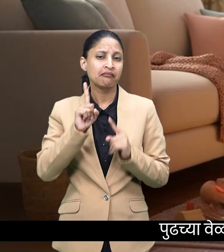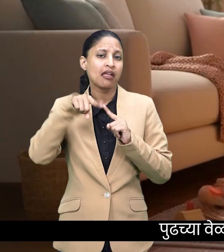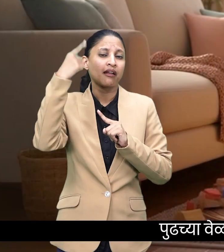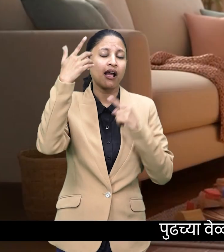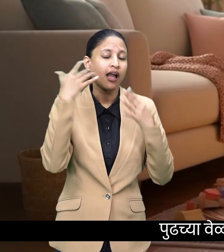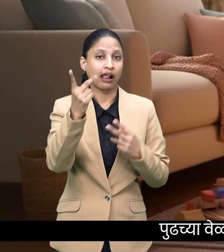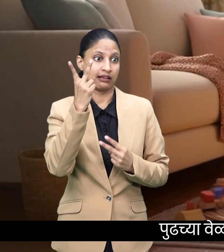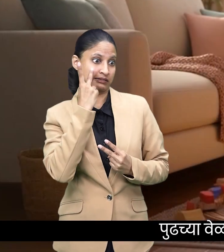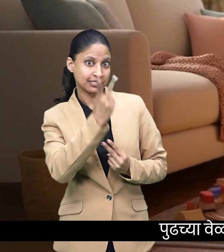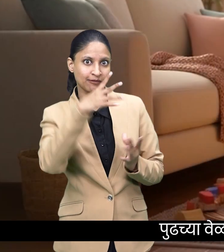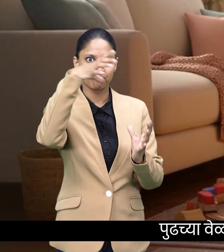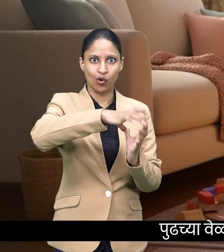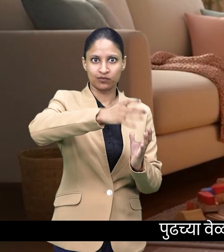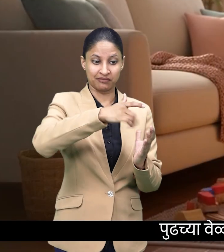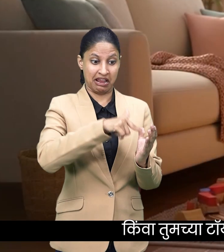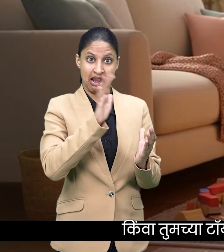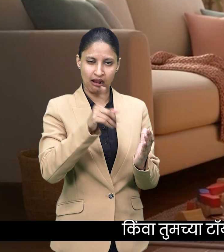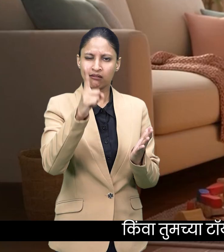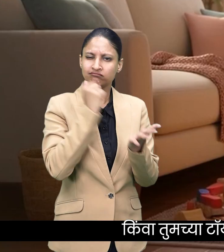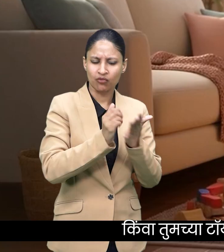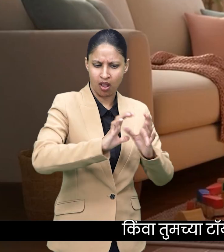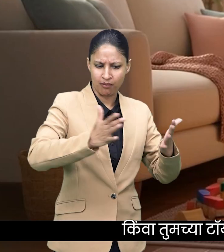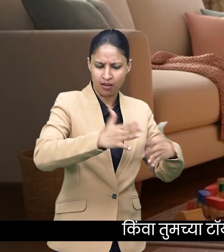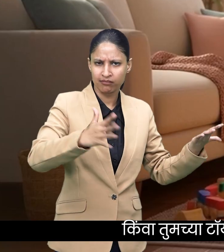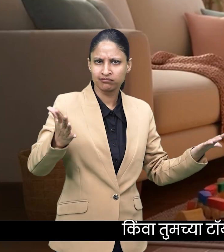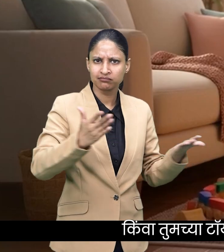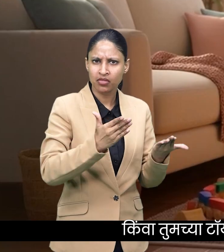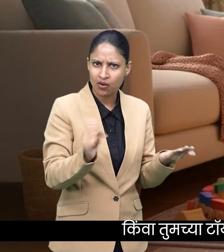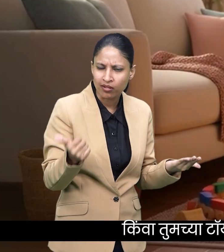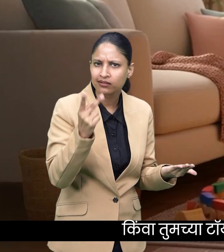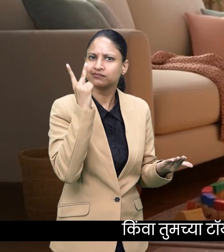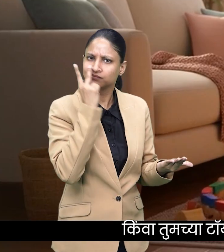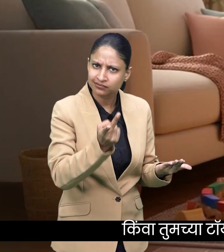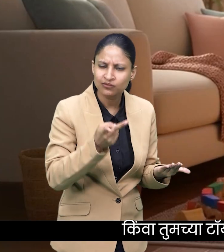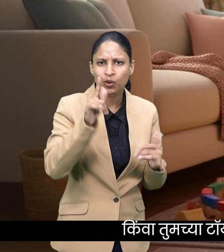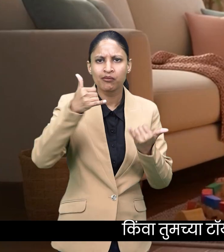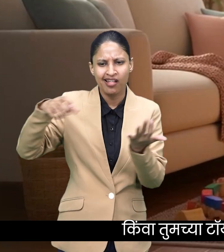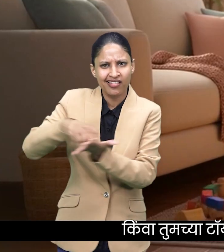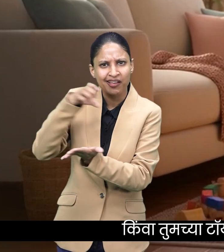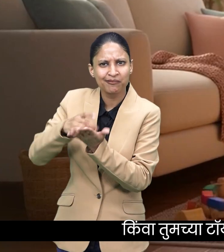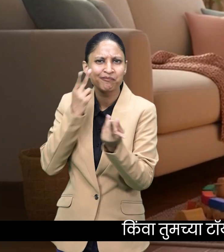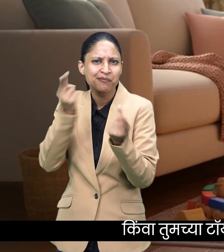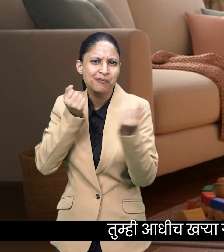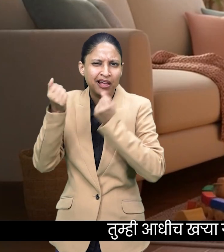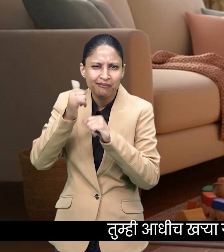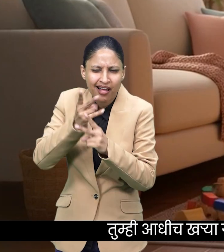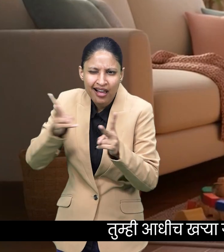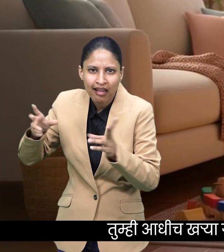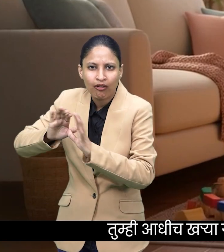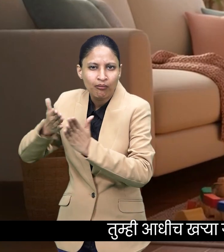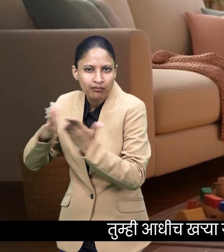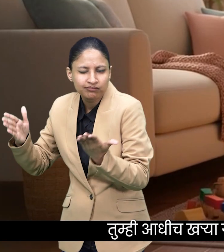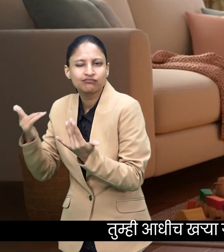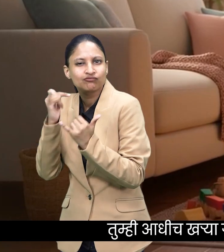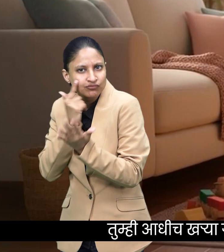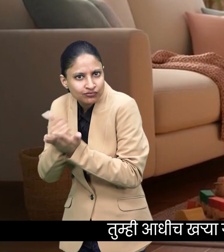पुढच्या वेळी जेव्हा तुम्ही बॉक्स उघडाल किंवा तुमच्या टॉय बसची खेळाल तेव्हा लक्षात ठेवा, तुम्ही आधीच